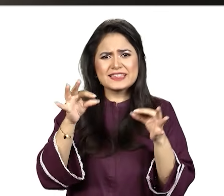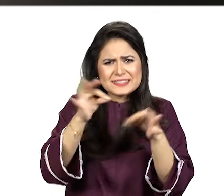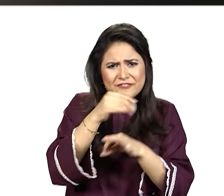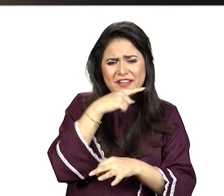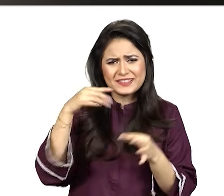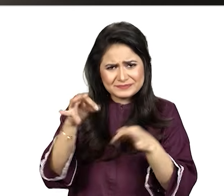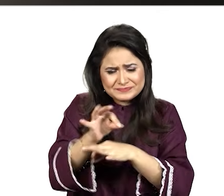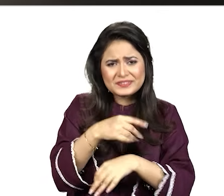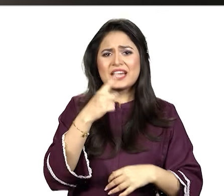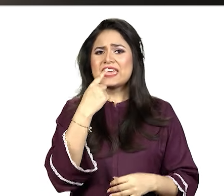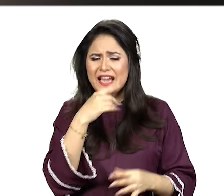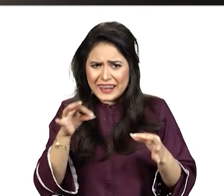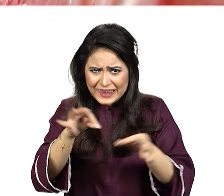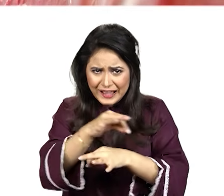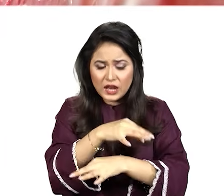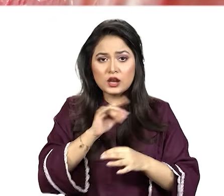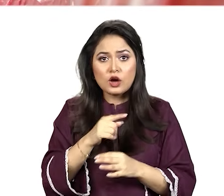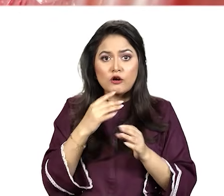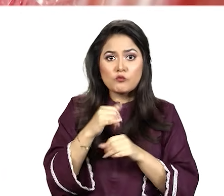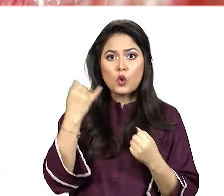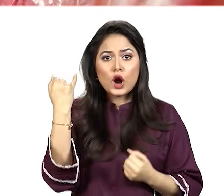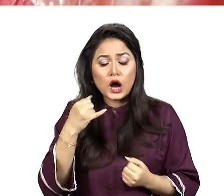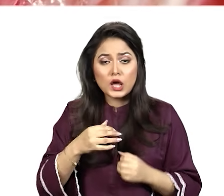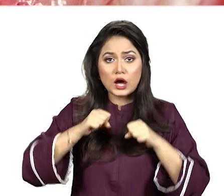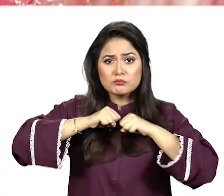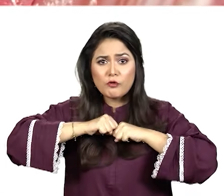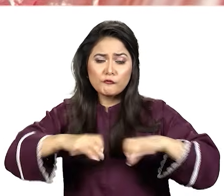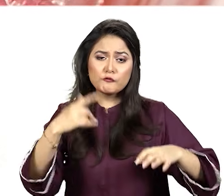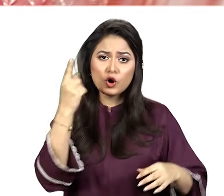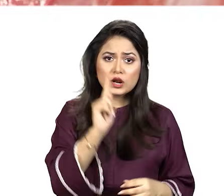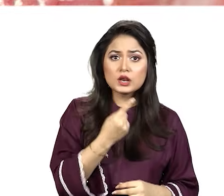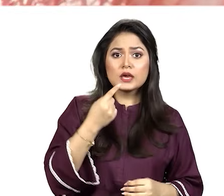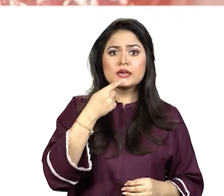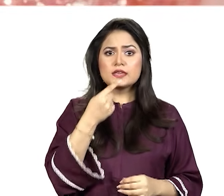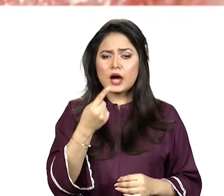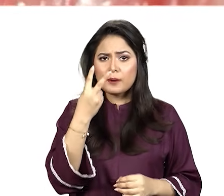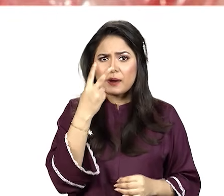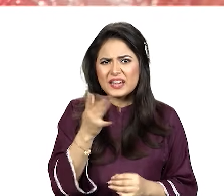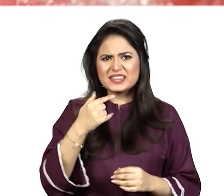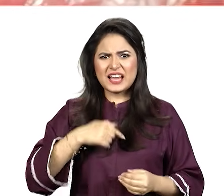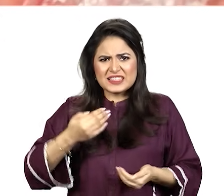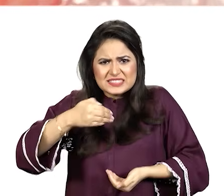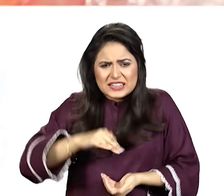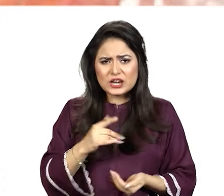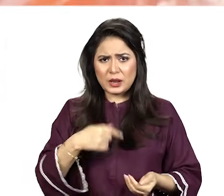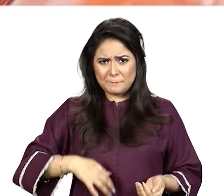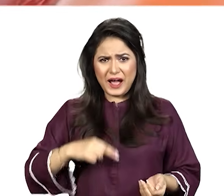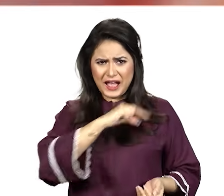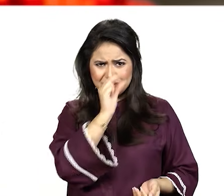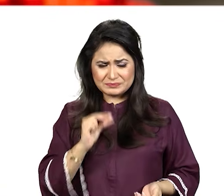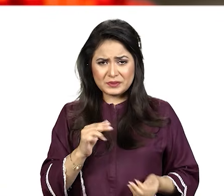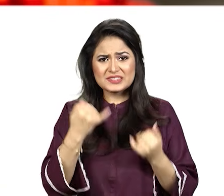سیلز بنانے لگتے ہیں، یا جلد کے خلیات بے قابو ہو کر بڑھنے لگتے ہیں، یا پھر ہماری آنت میں میوکوسا سیلز ٹیومر بنا سکتے